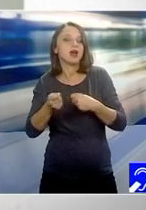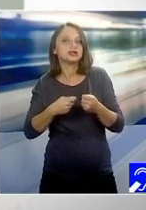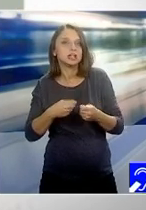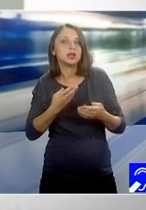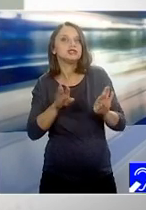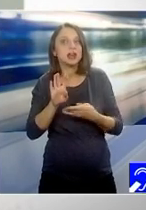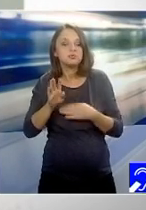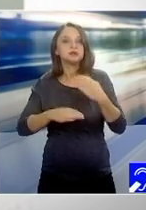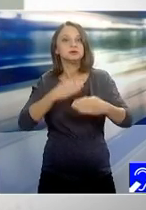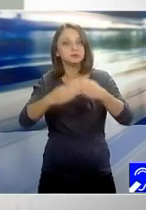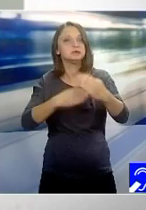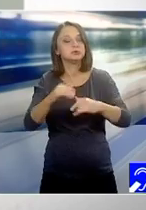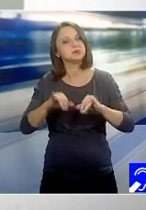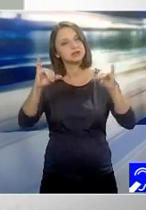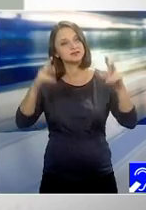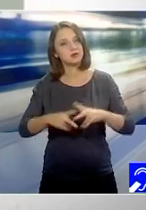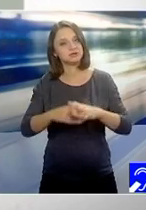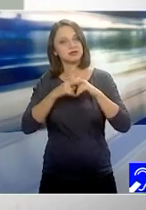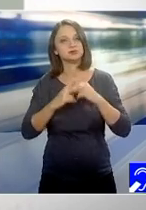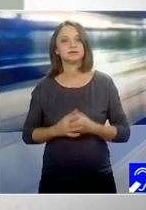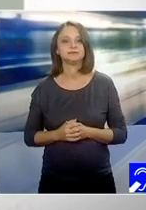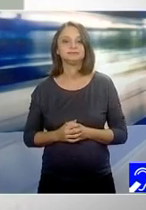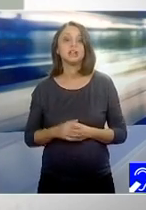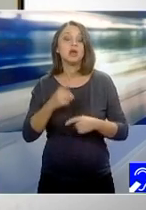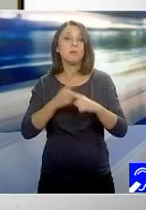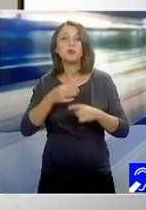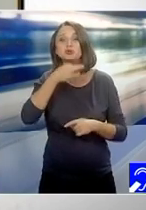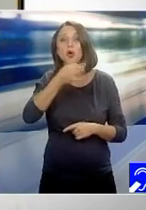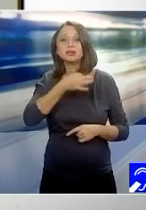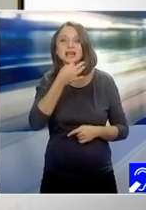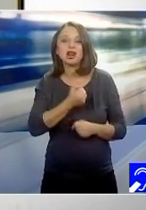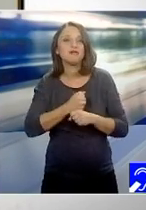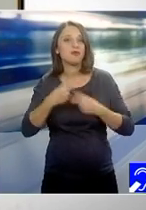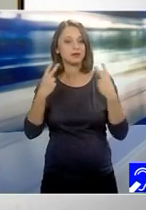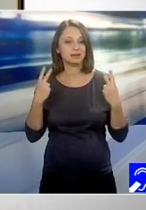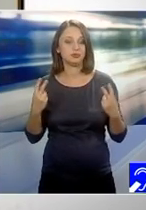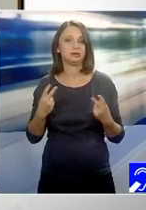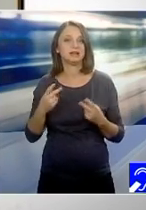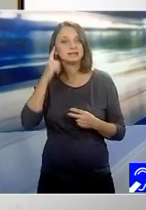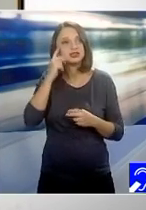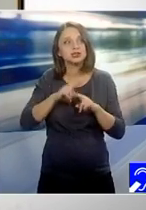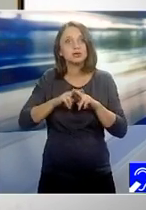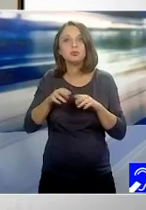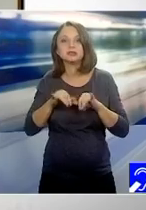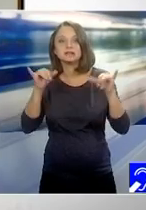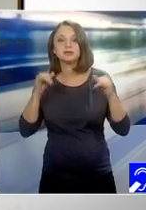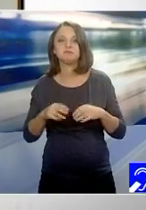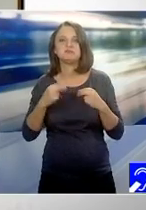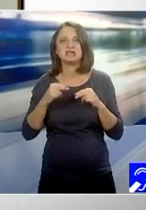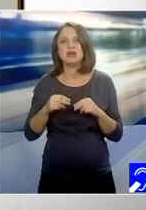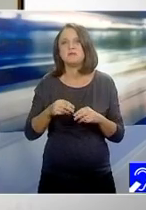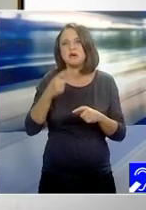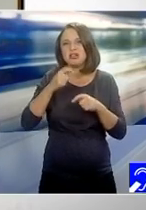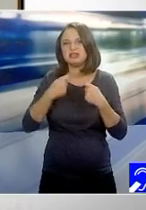sunt foarte, foarte... Și consilierea asta este iară foarte importantă, inclusiv pe părți de taxe,